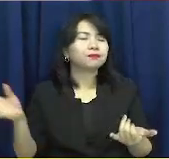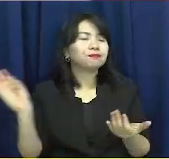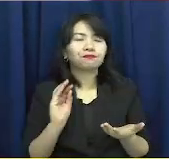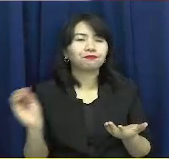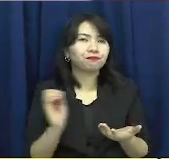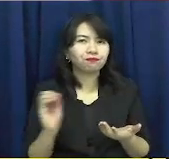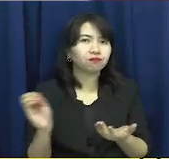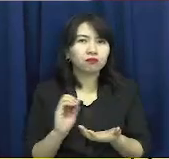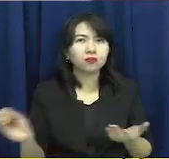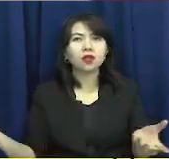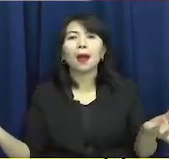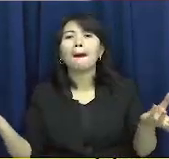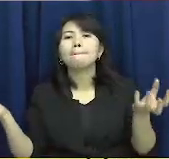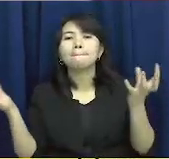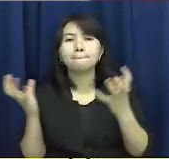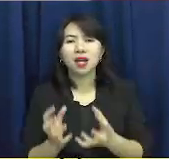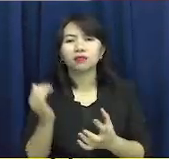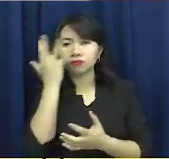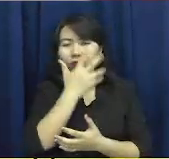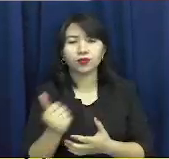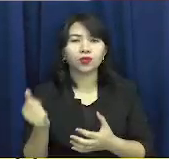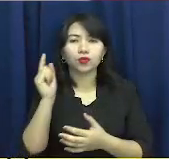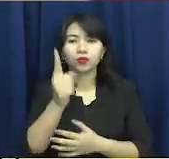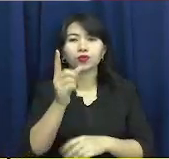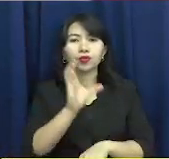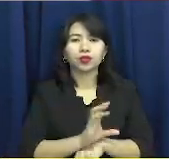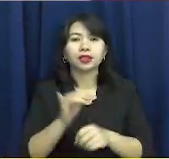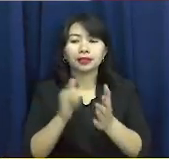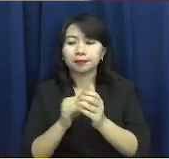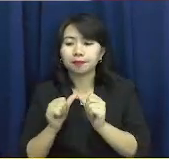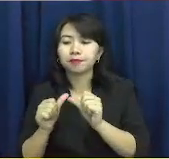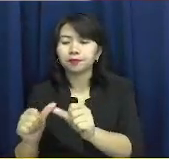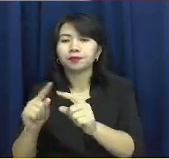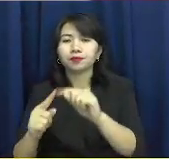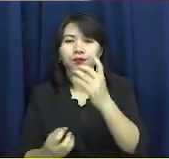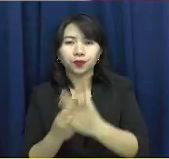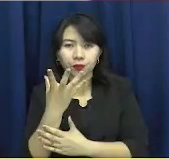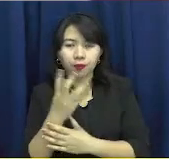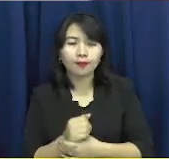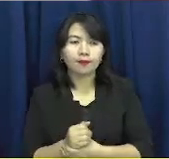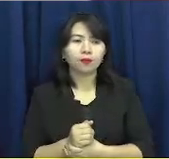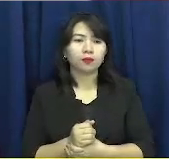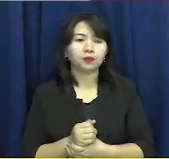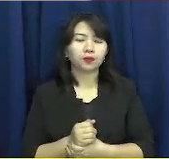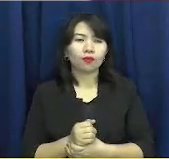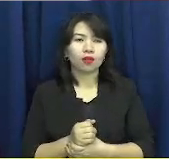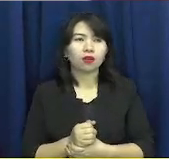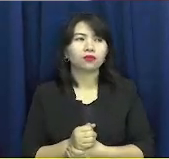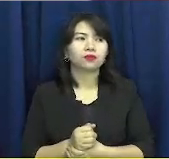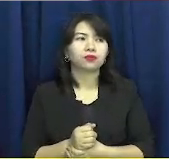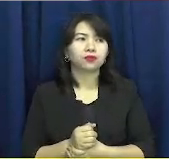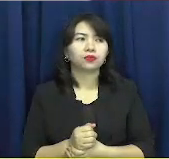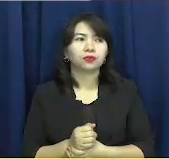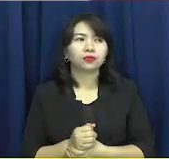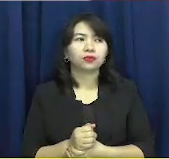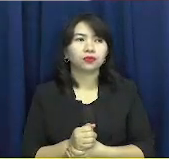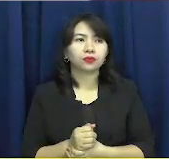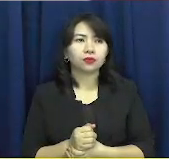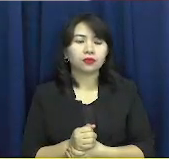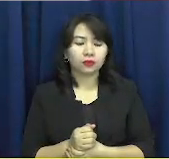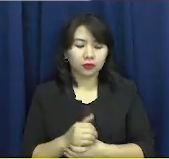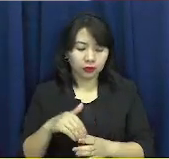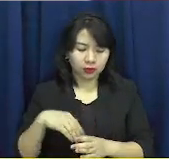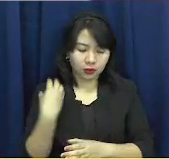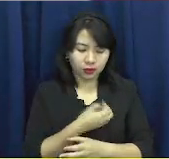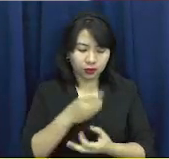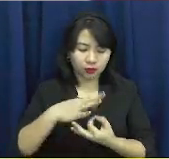Wala na pong gaganda pa sa isang simbahan na patuloy na lumalago. Alright? Na patuloy na lumalago pagdating sa